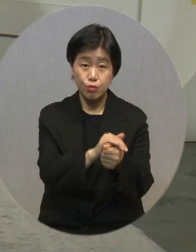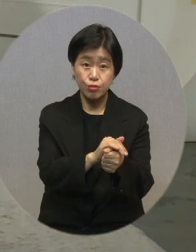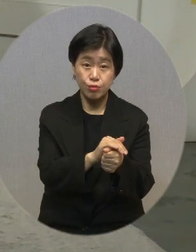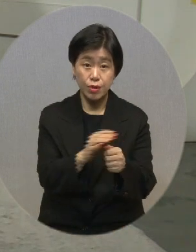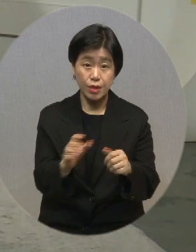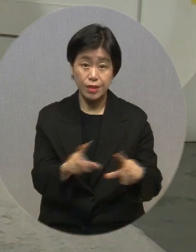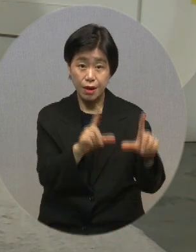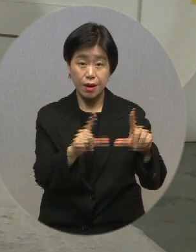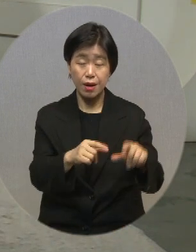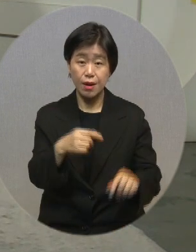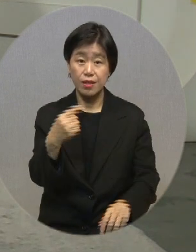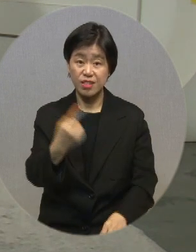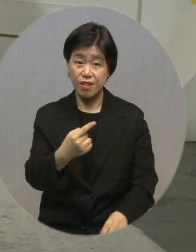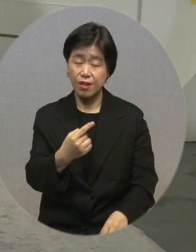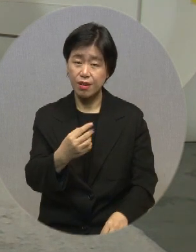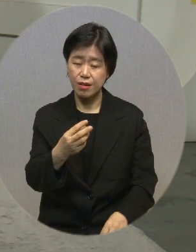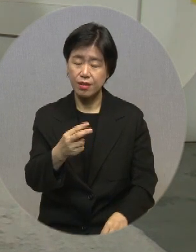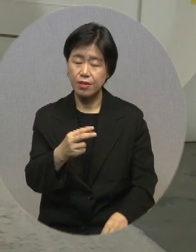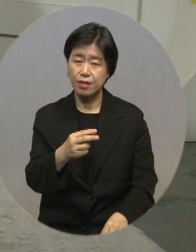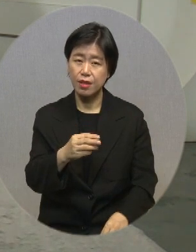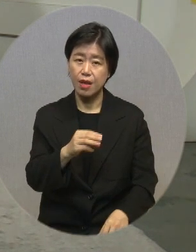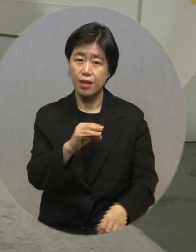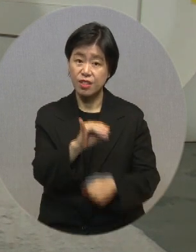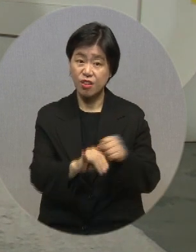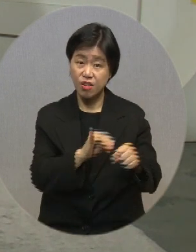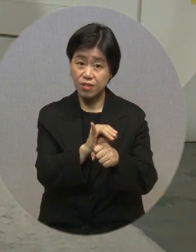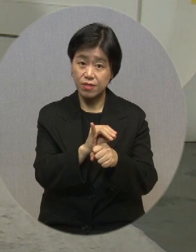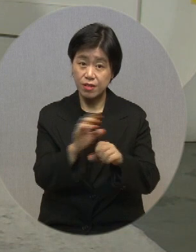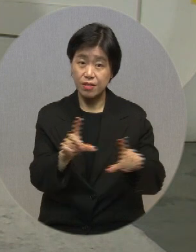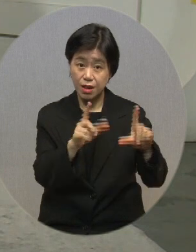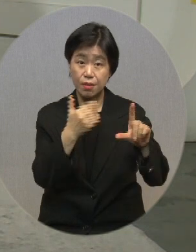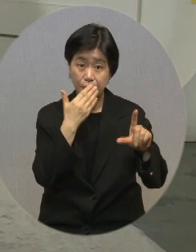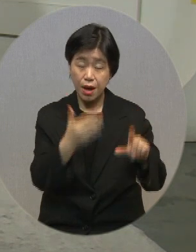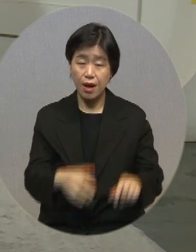있죠? 새 중에. 두루미. 두루미. 두루미.